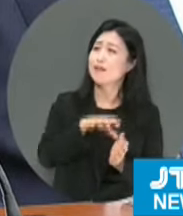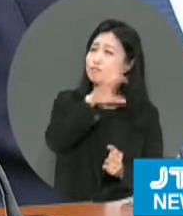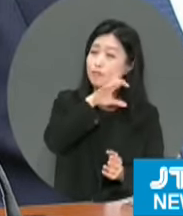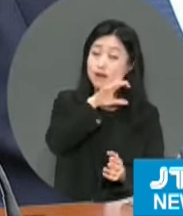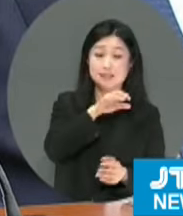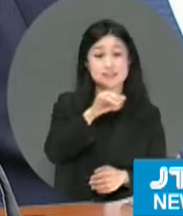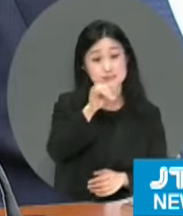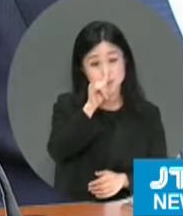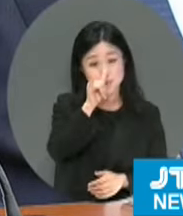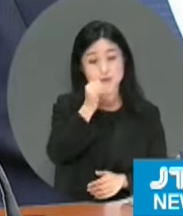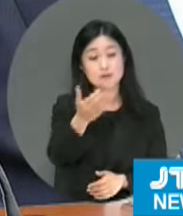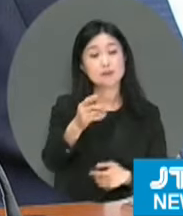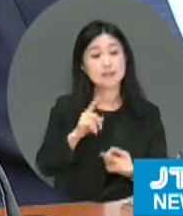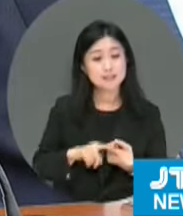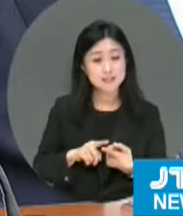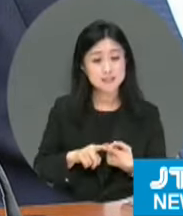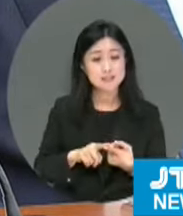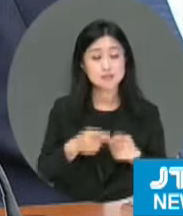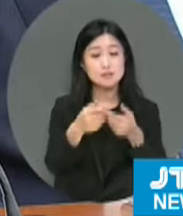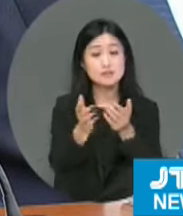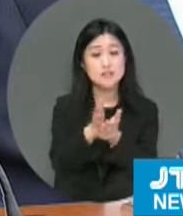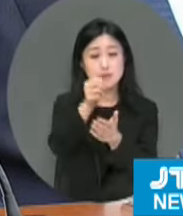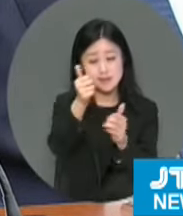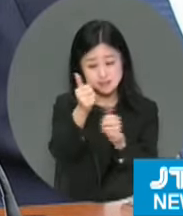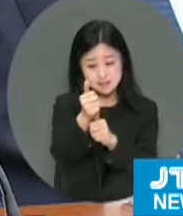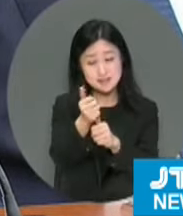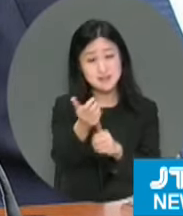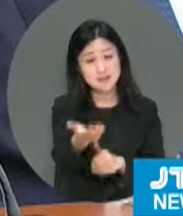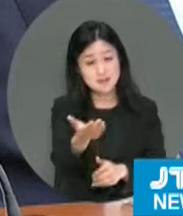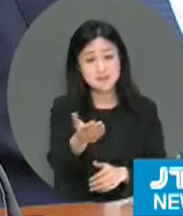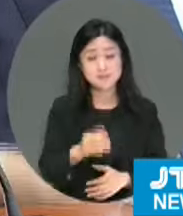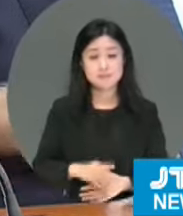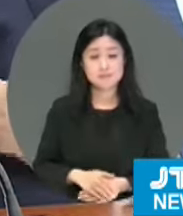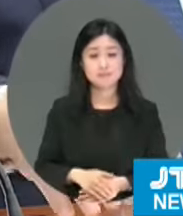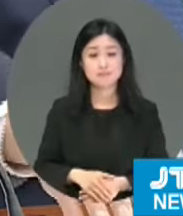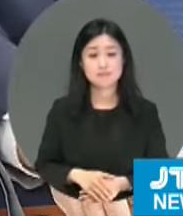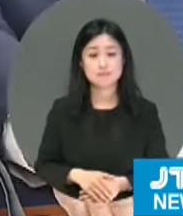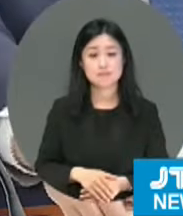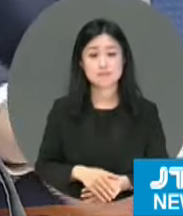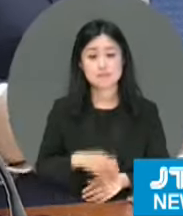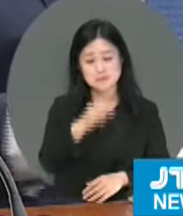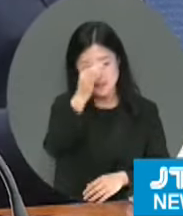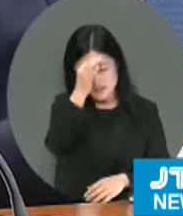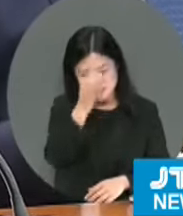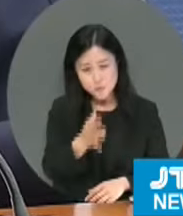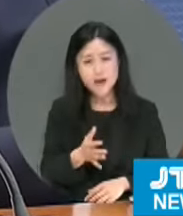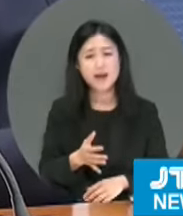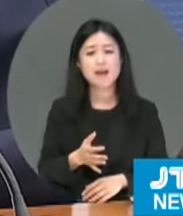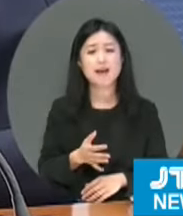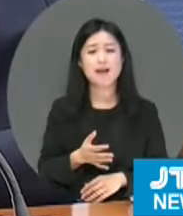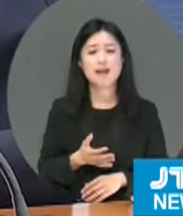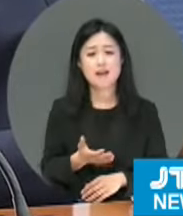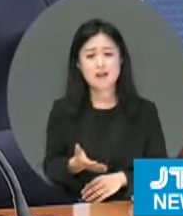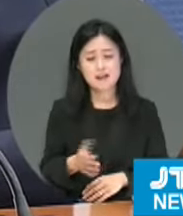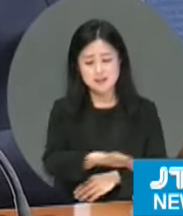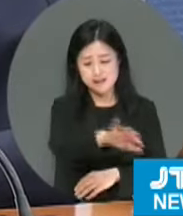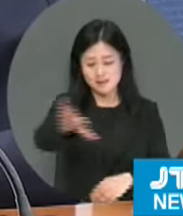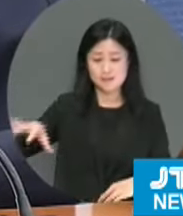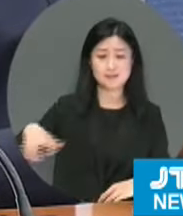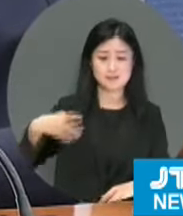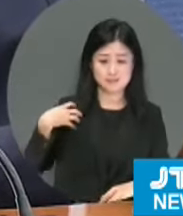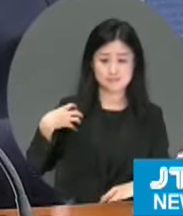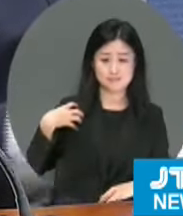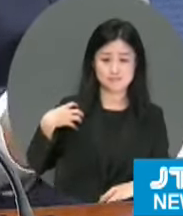이런 이야기에 대해서 장관 대행으로 계신 분께서는 미안함과 그들에 대한 일종의 책임감을 좀